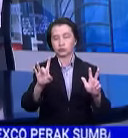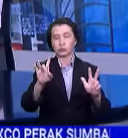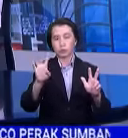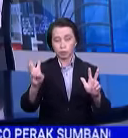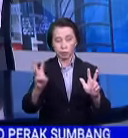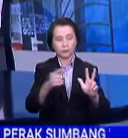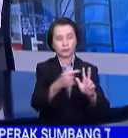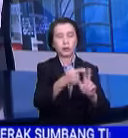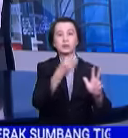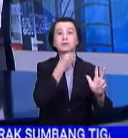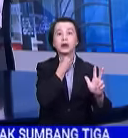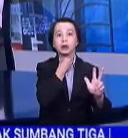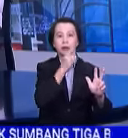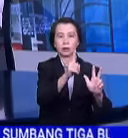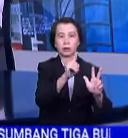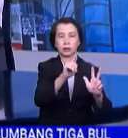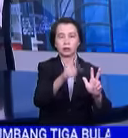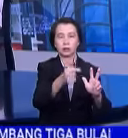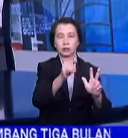111,176 dan Perak